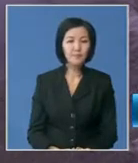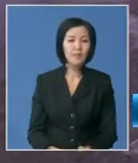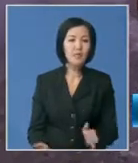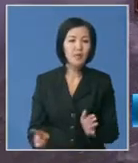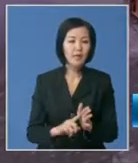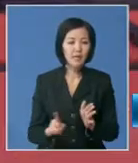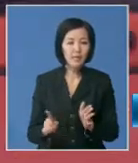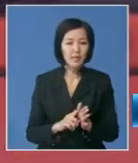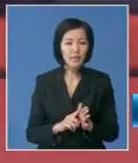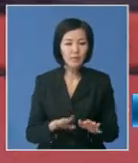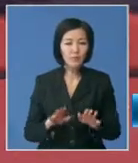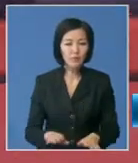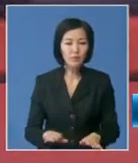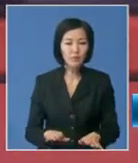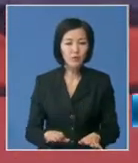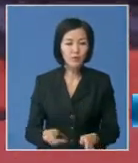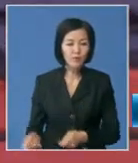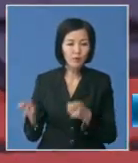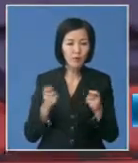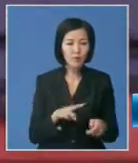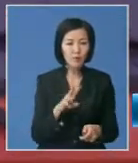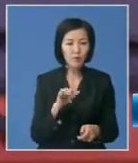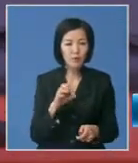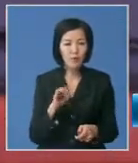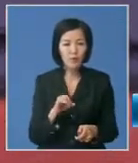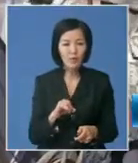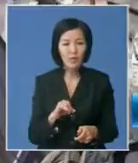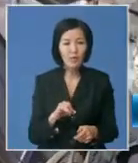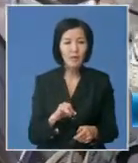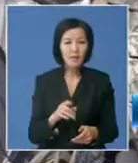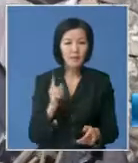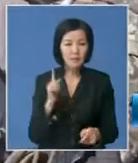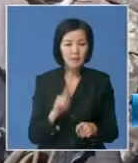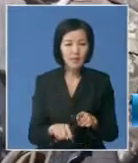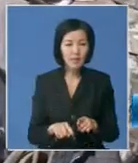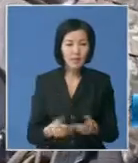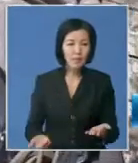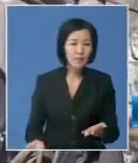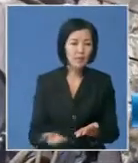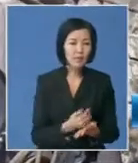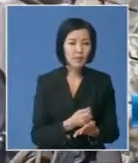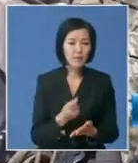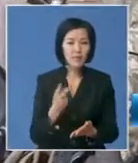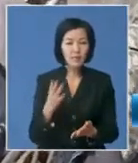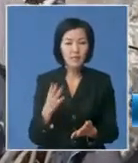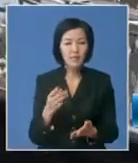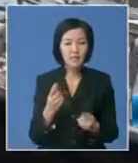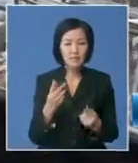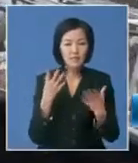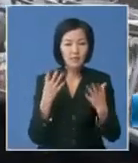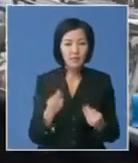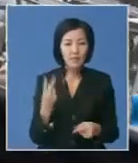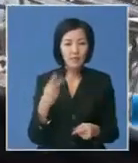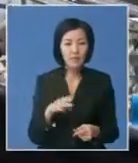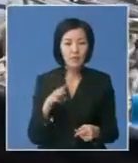урожая в пункт приема привез мура писем ханов доставляет он свеклу прямиком с полей по несколько раз в день в среднем по 20 тонн